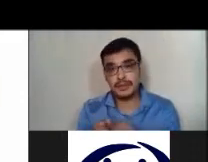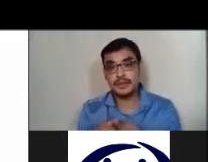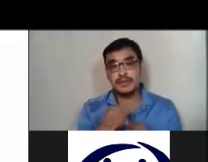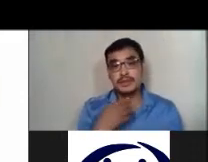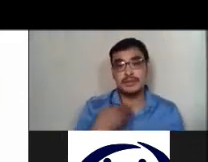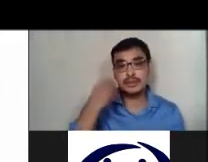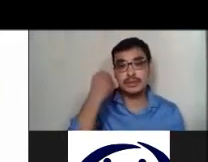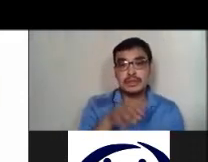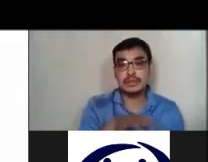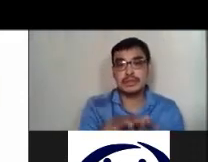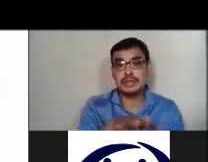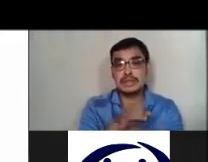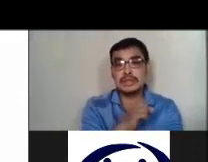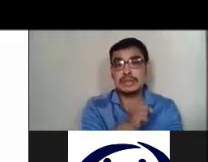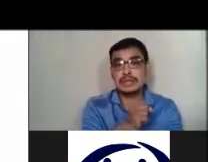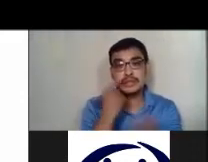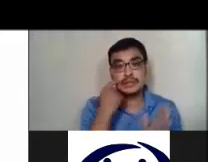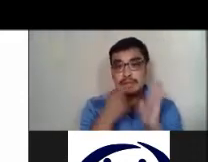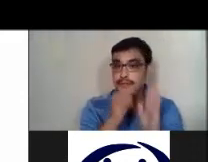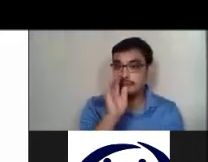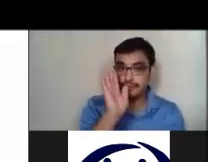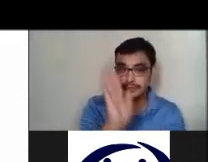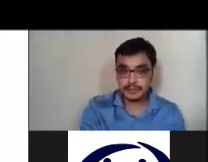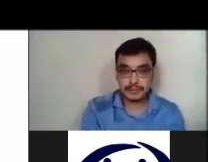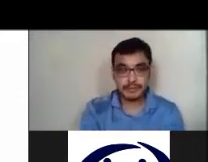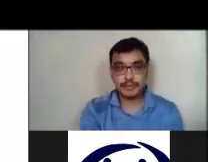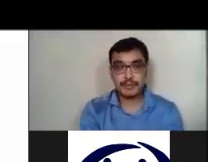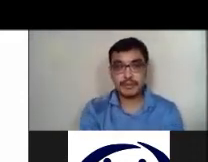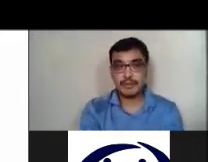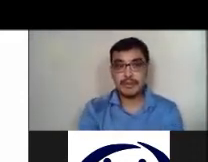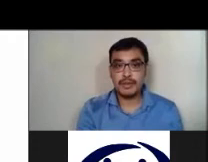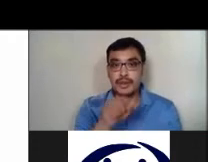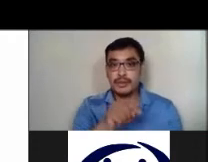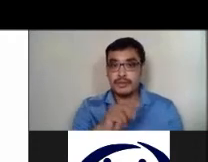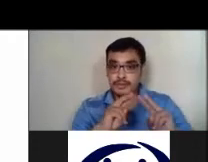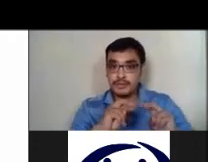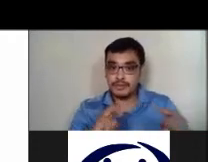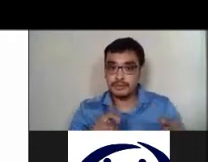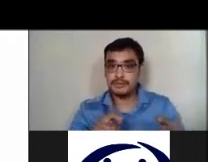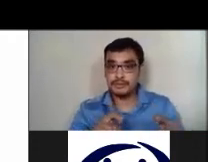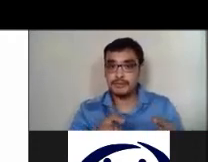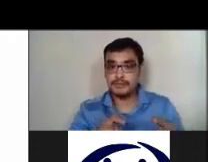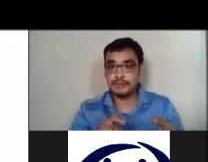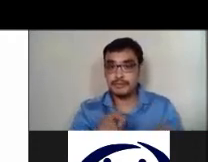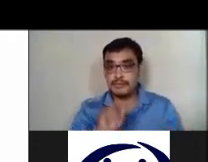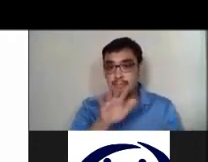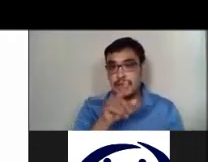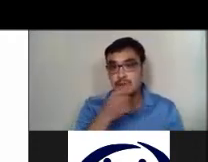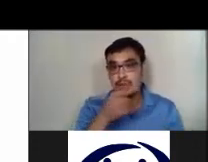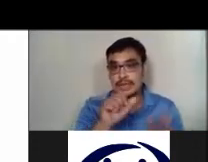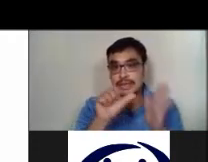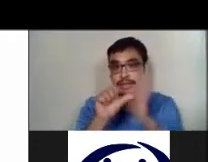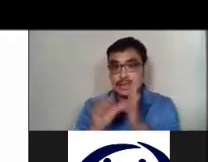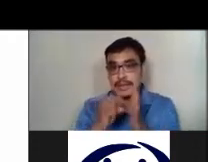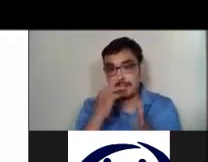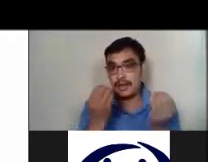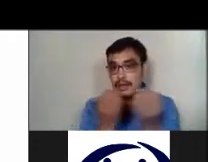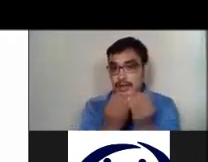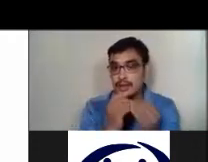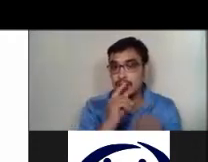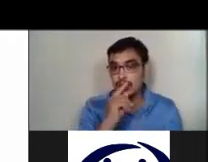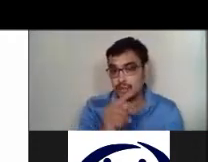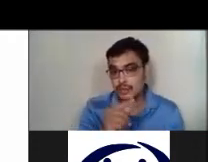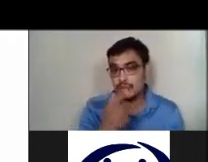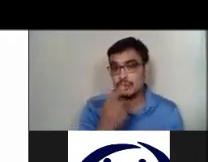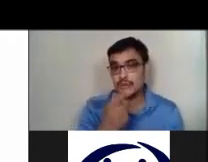रिस्क धेरै देखिन्छ. नेक्स्ट स्लाइड. अब यो अध्ययनको स्टडी चाहिँ अब यो 5 जिल्लामा गरिएको. अब